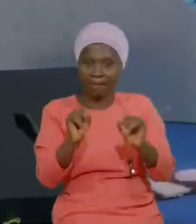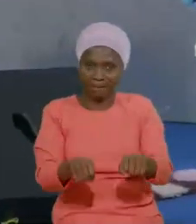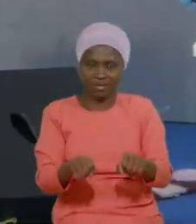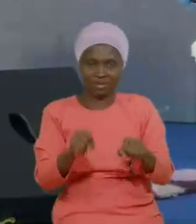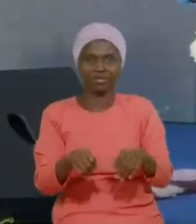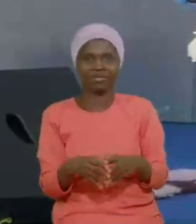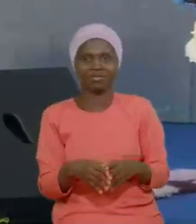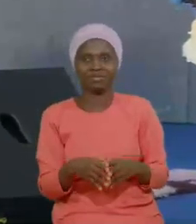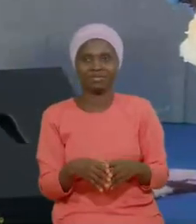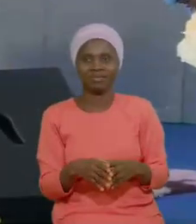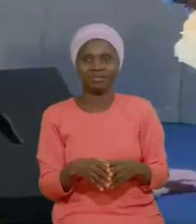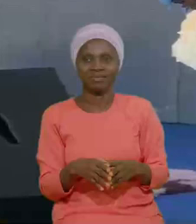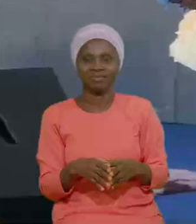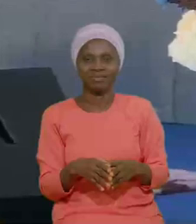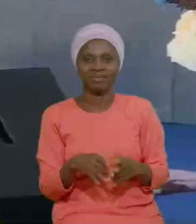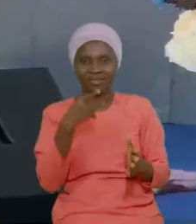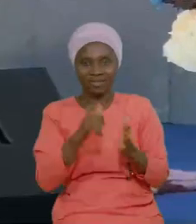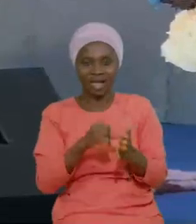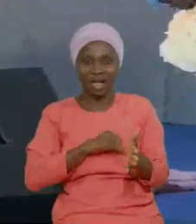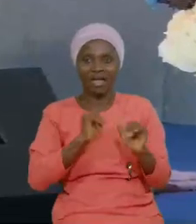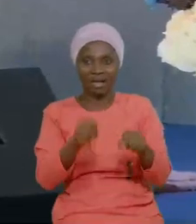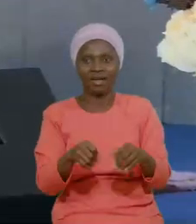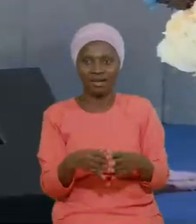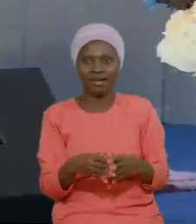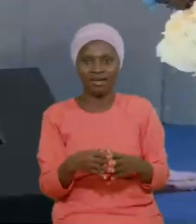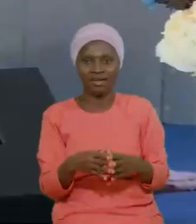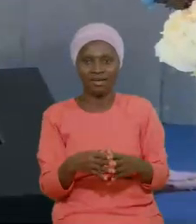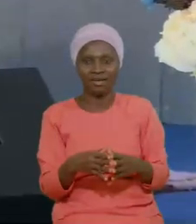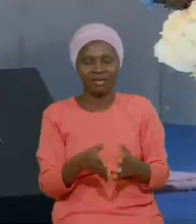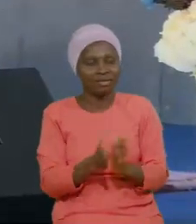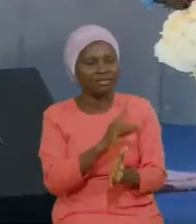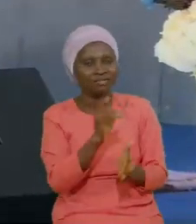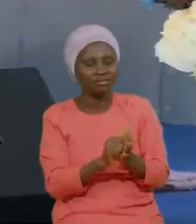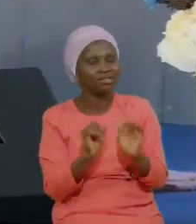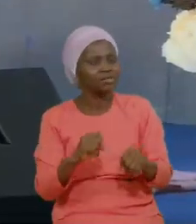Maintenant, je suis positif. Est-ce que tu peux faire? Oui, je peux le faire.